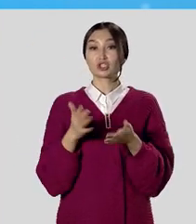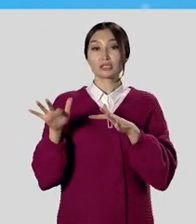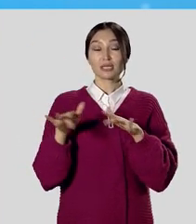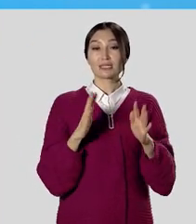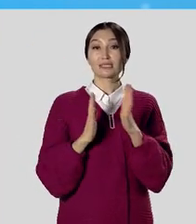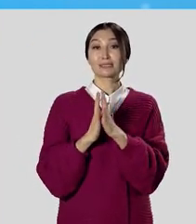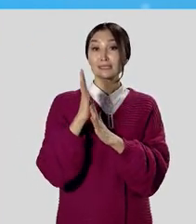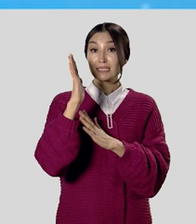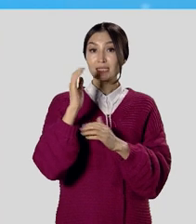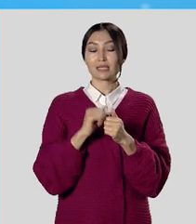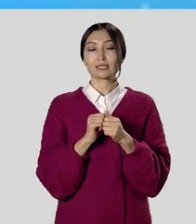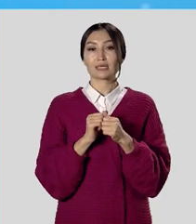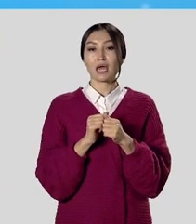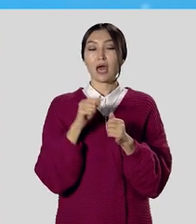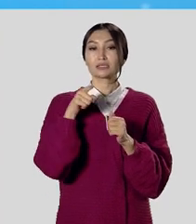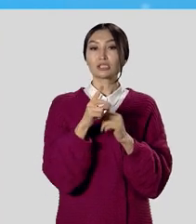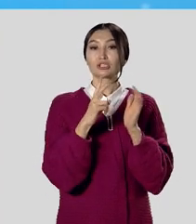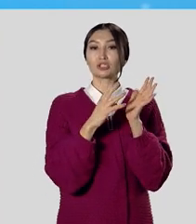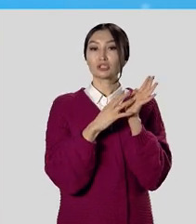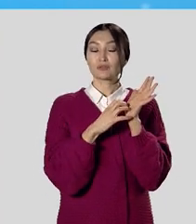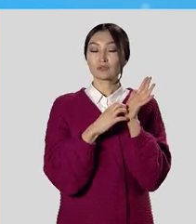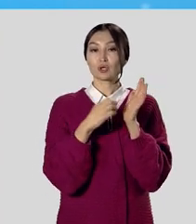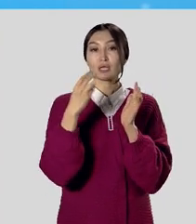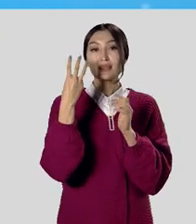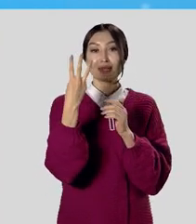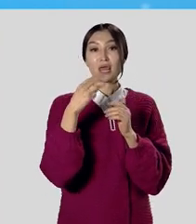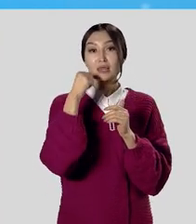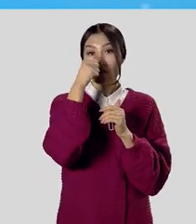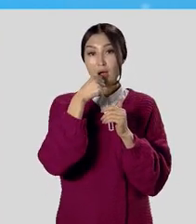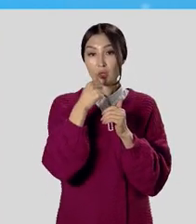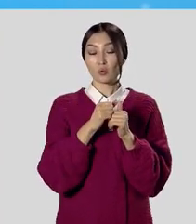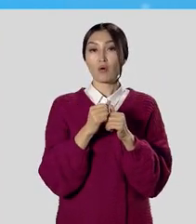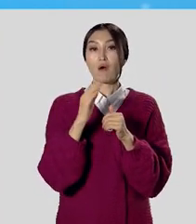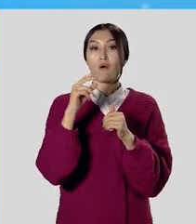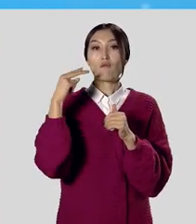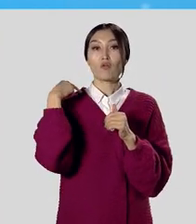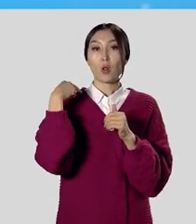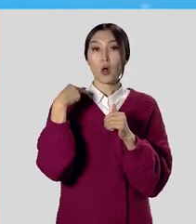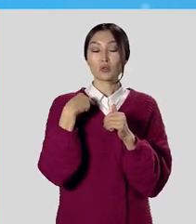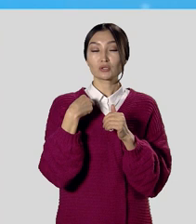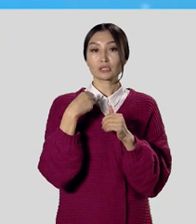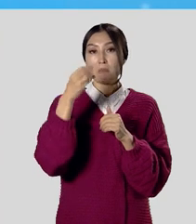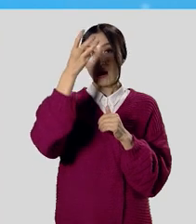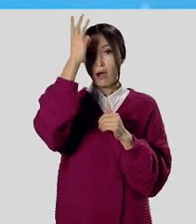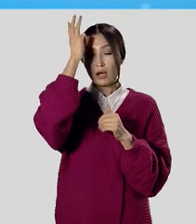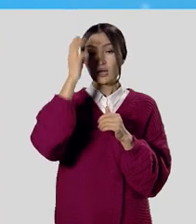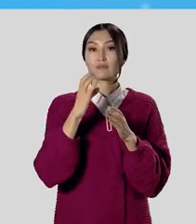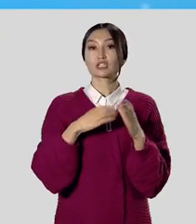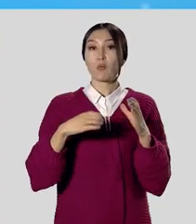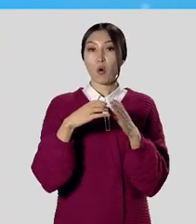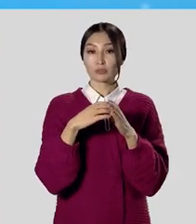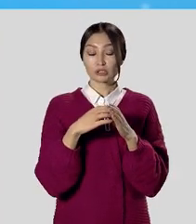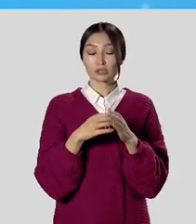жизнедеятельности растений. В 1903 году в Лондонском королевском